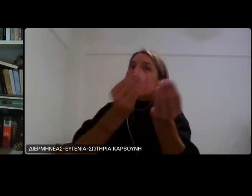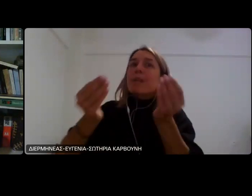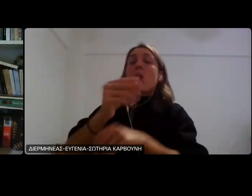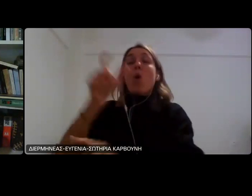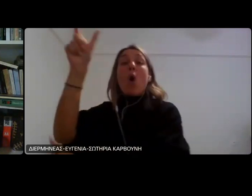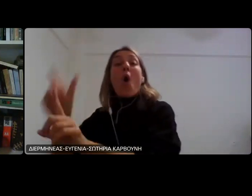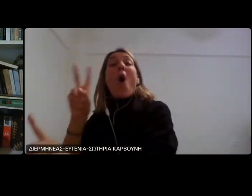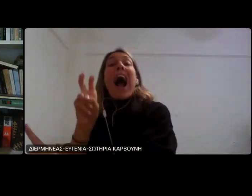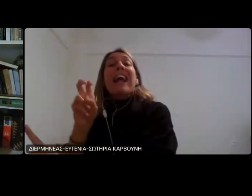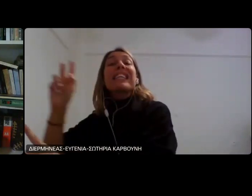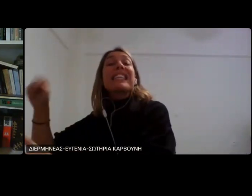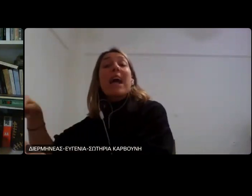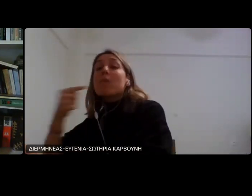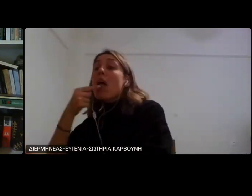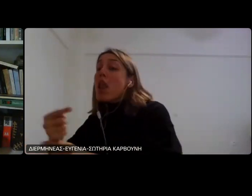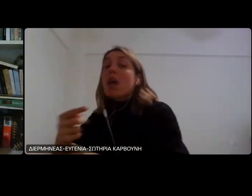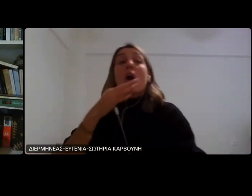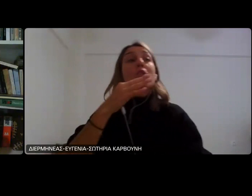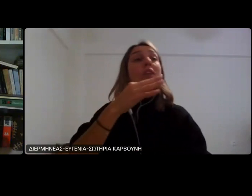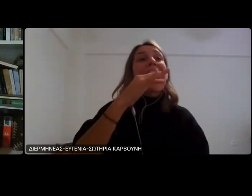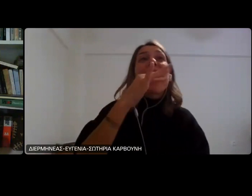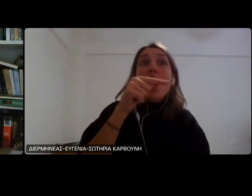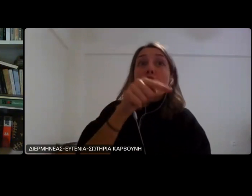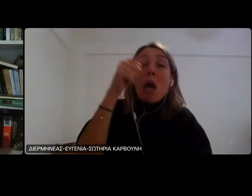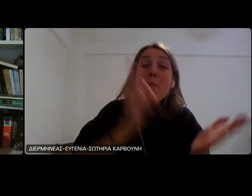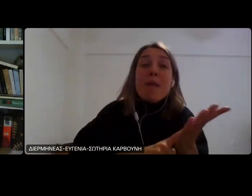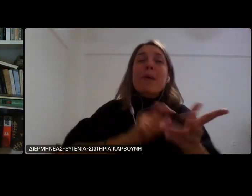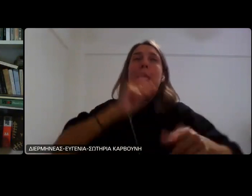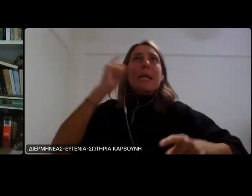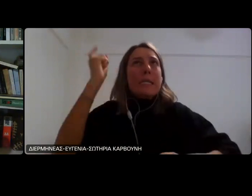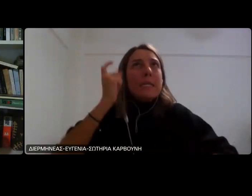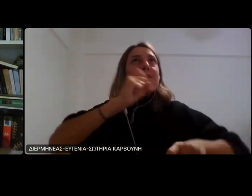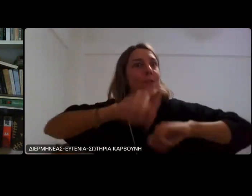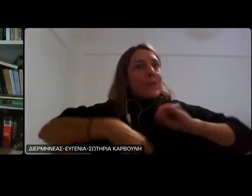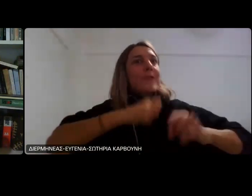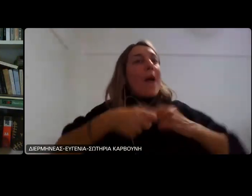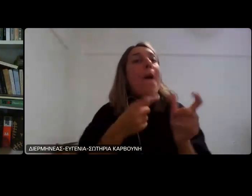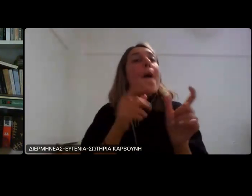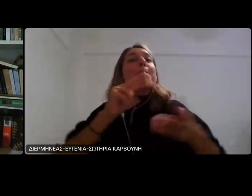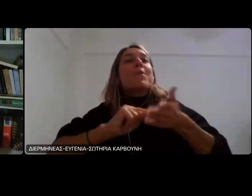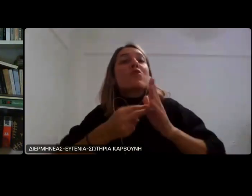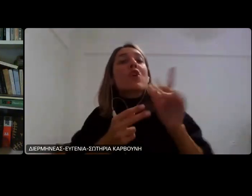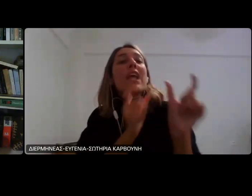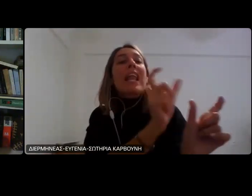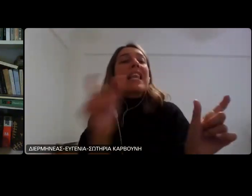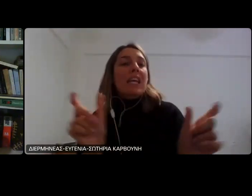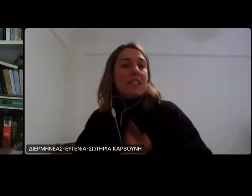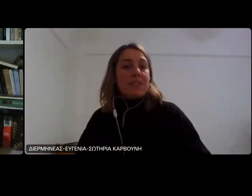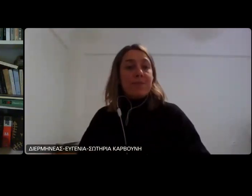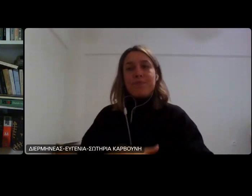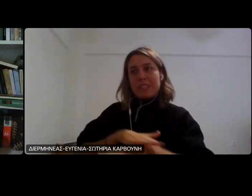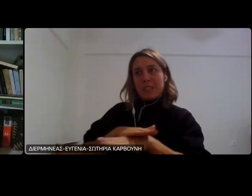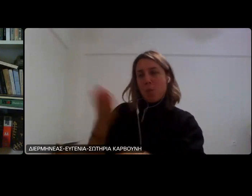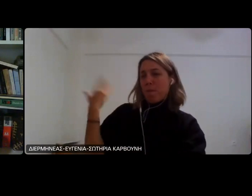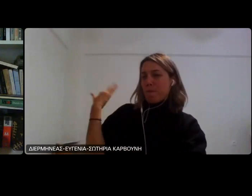Ντάμπτι, χρειάζεται να την πληρώσω περισσότερο για αυτή την παραπανήσια δουλειά, να τη πληρώσω περισσότερη προσοχή. Συγγνώμη για το μετάφραση του λογοπαιχνίου του